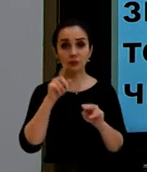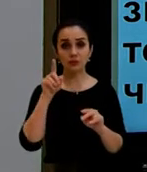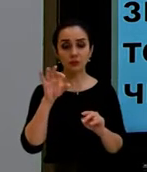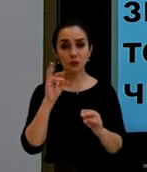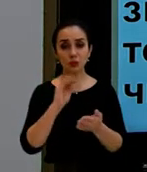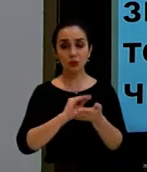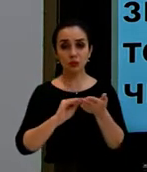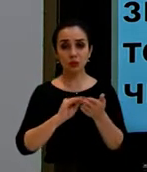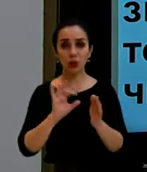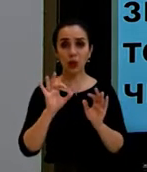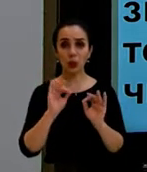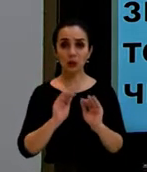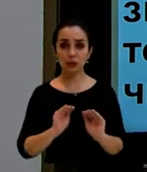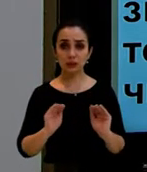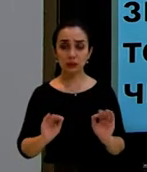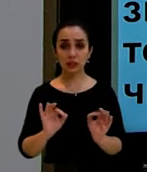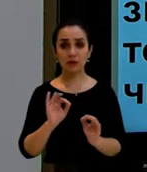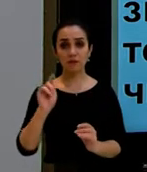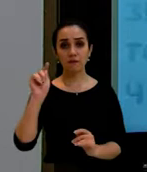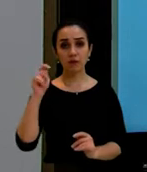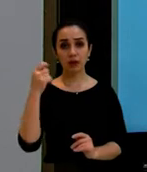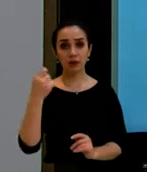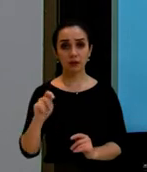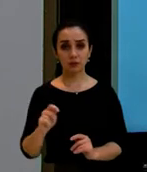он писал о детях войны.